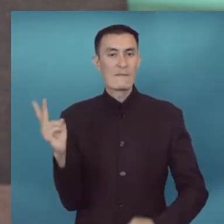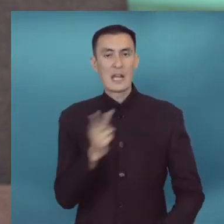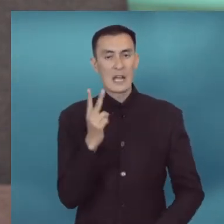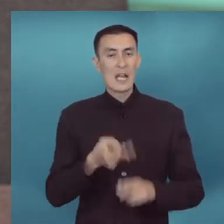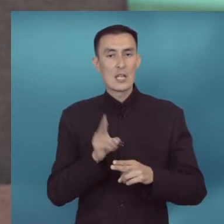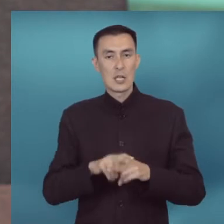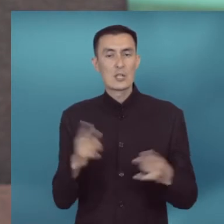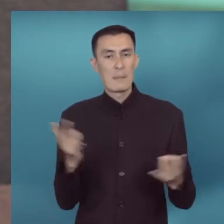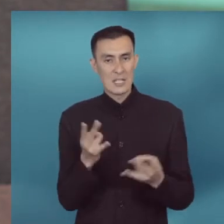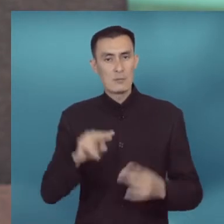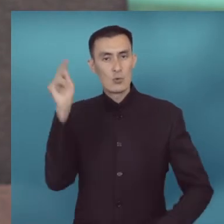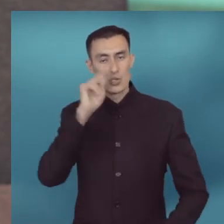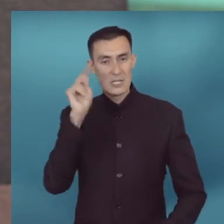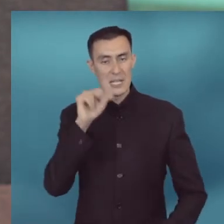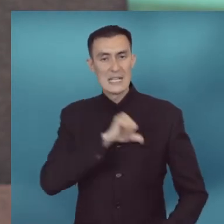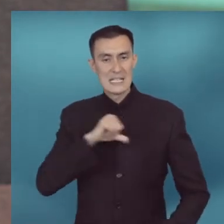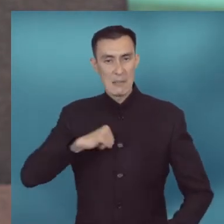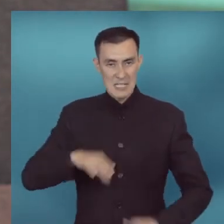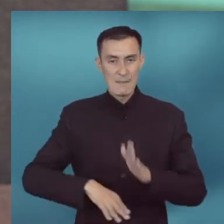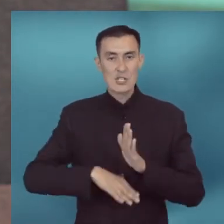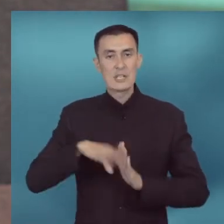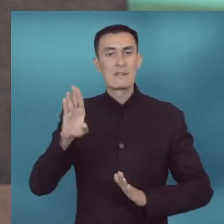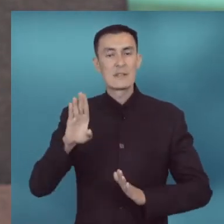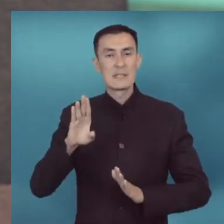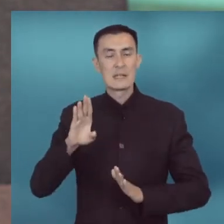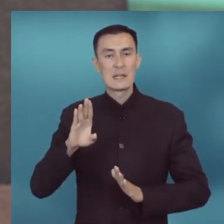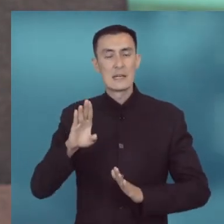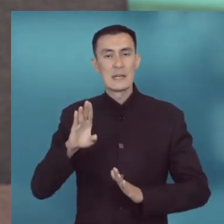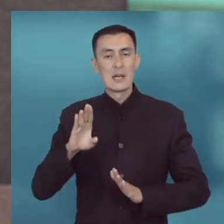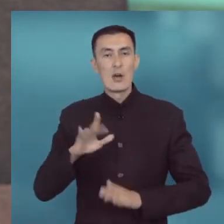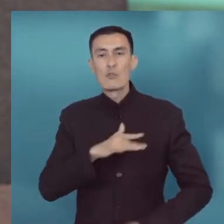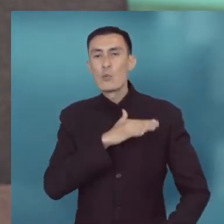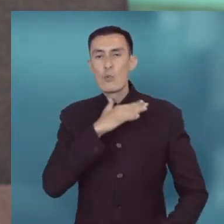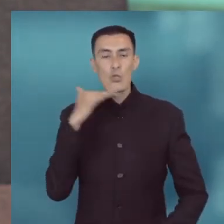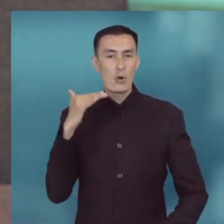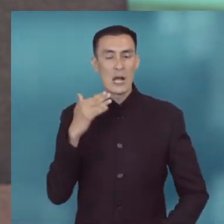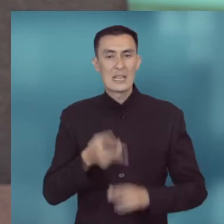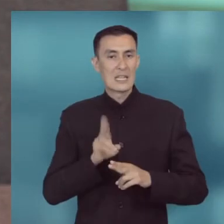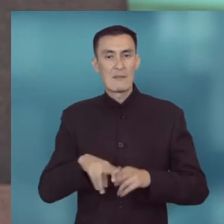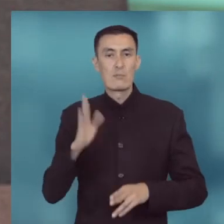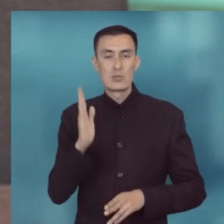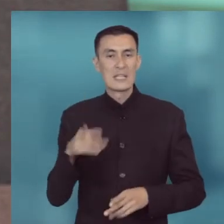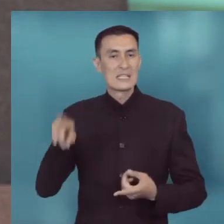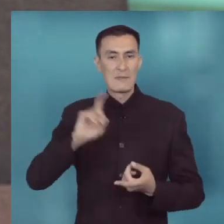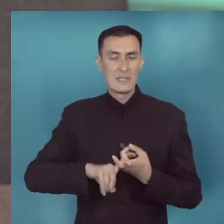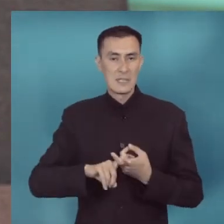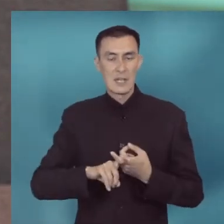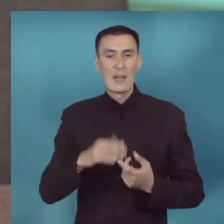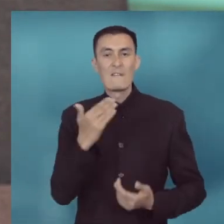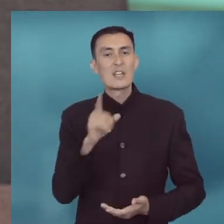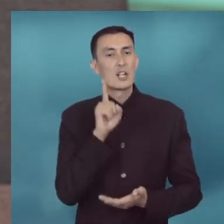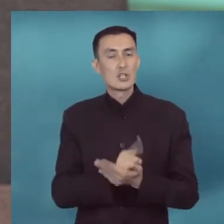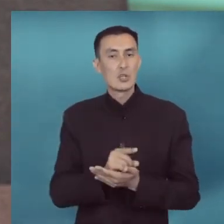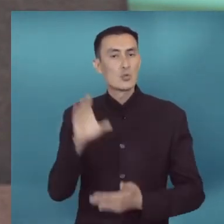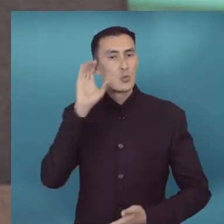во-вторых, это училось, самосовершенствовалось. Здесь много вытекающих моментов. Мы должны